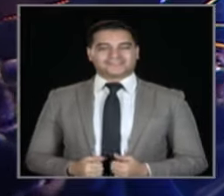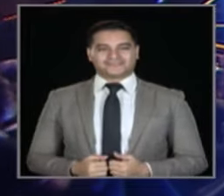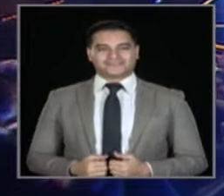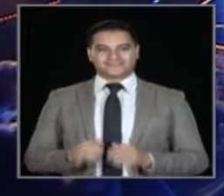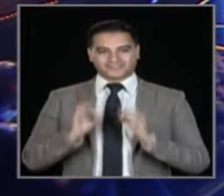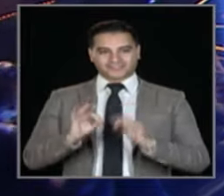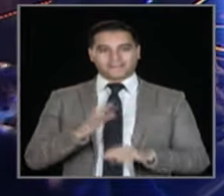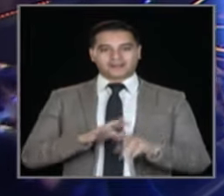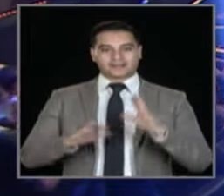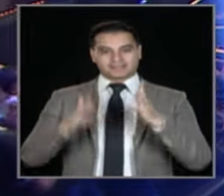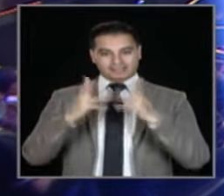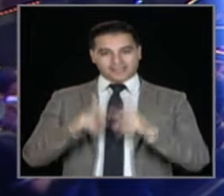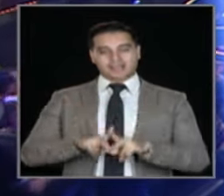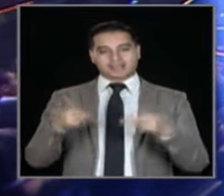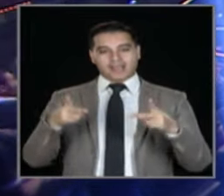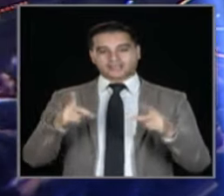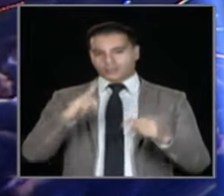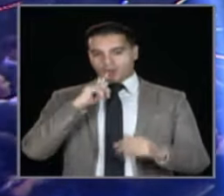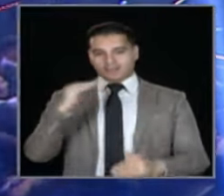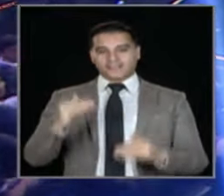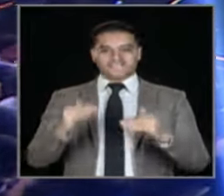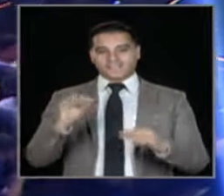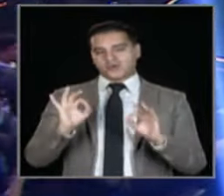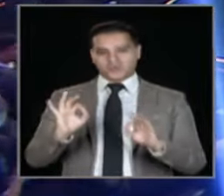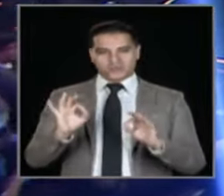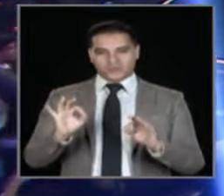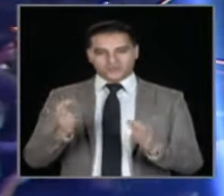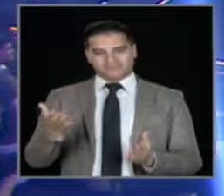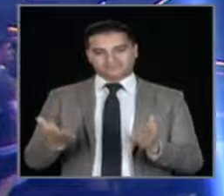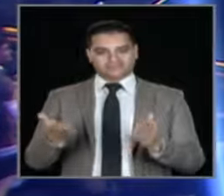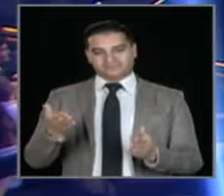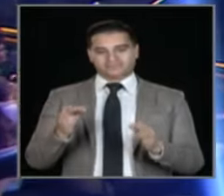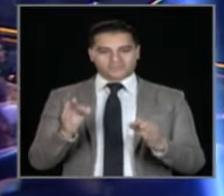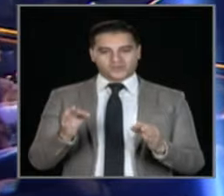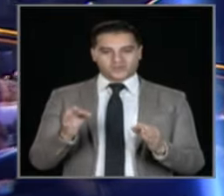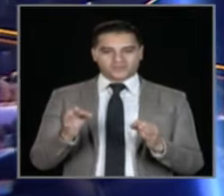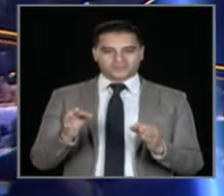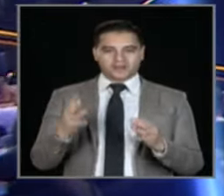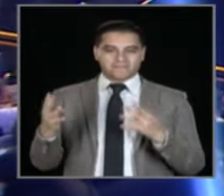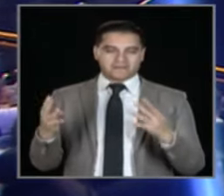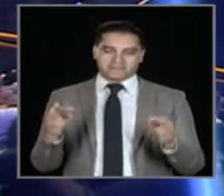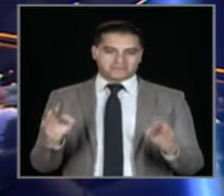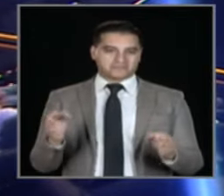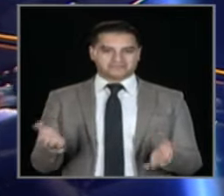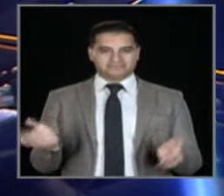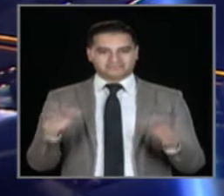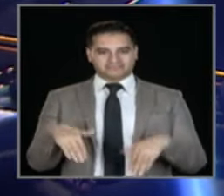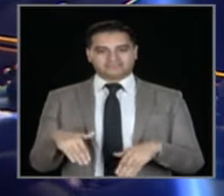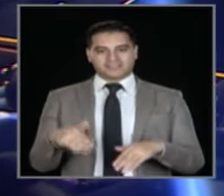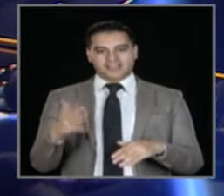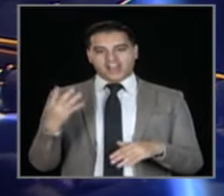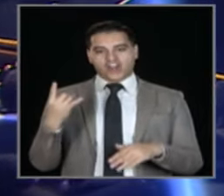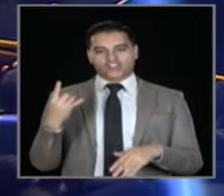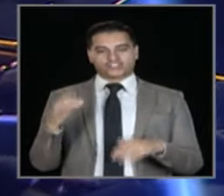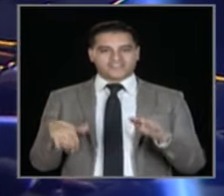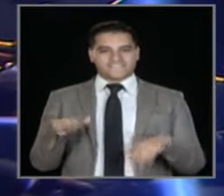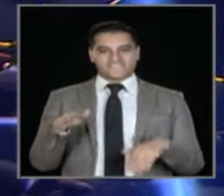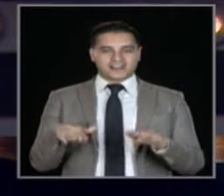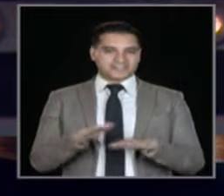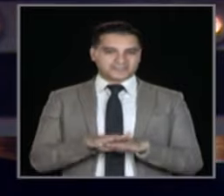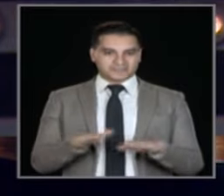طبعا النتيجة اتغيرت، ولكن الفرق زي ما هو، فرق